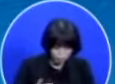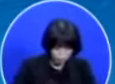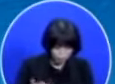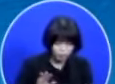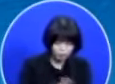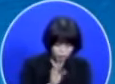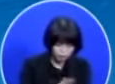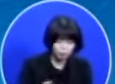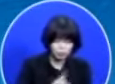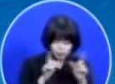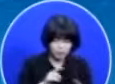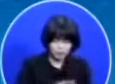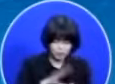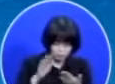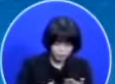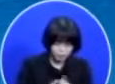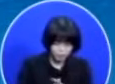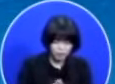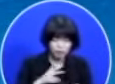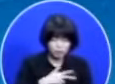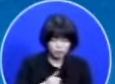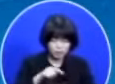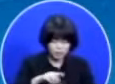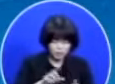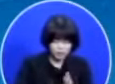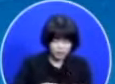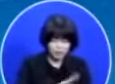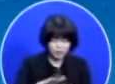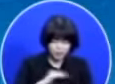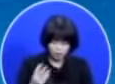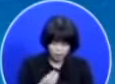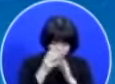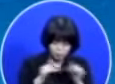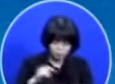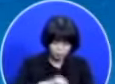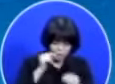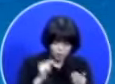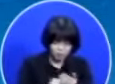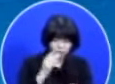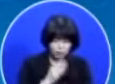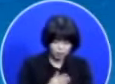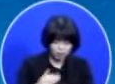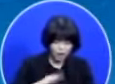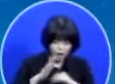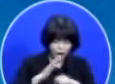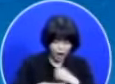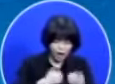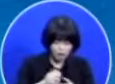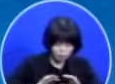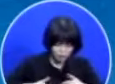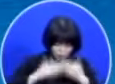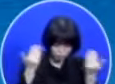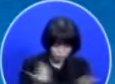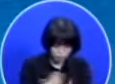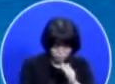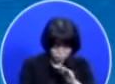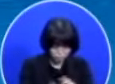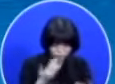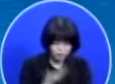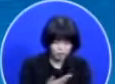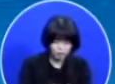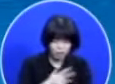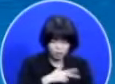살겠습니다 주님 이 시간 사랑하는 성도 들의 10년 가운데 하나님의 나라가 온전히 이루어 지게 하여 주옵소서